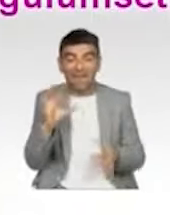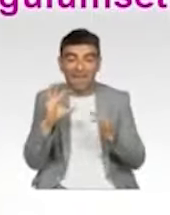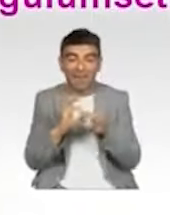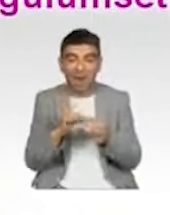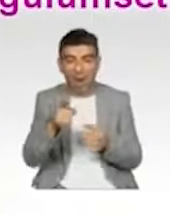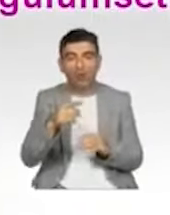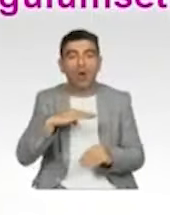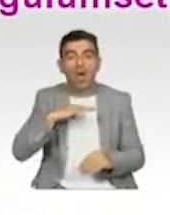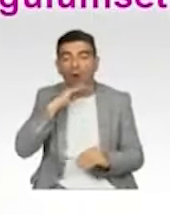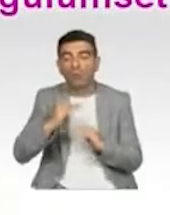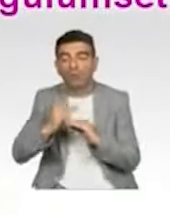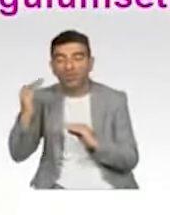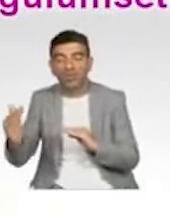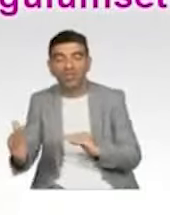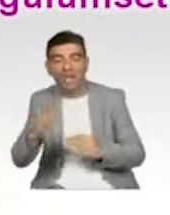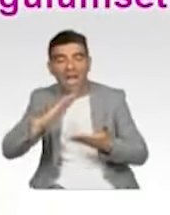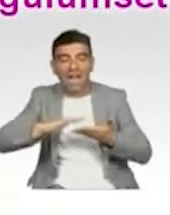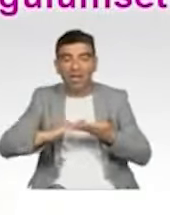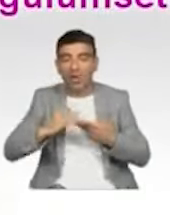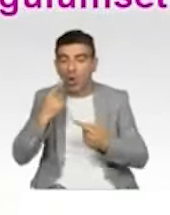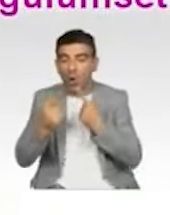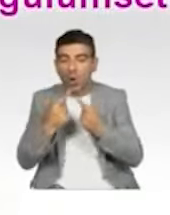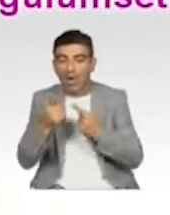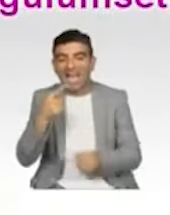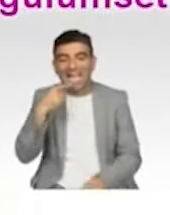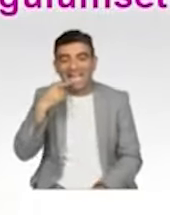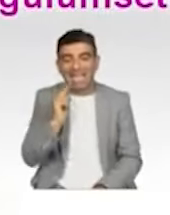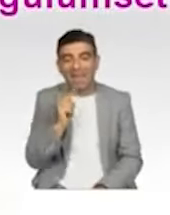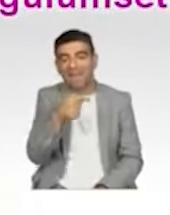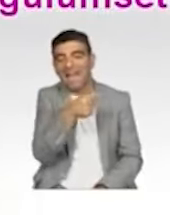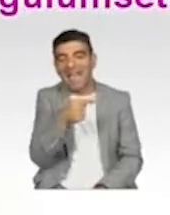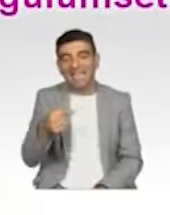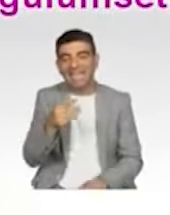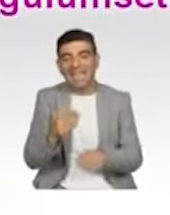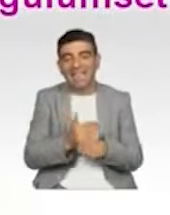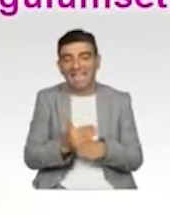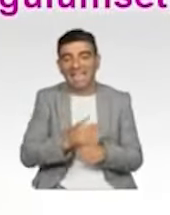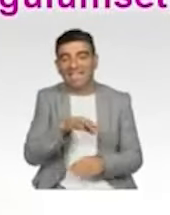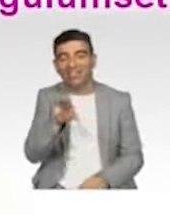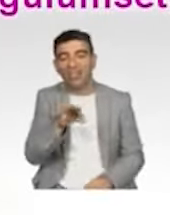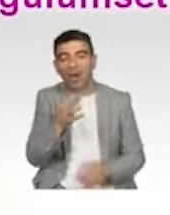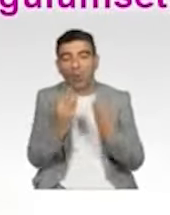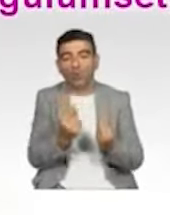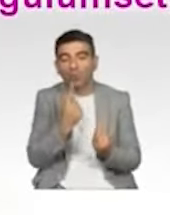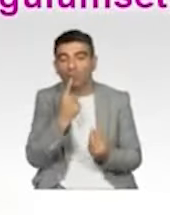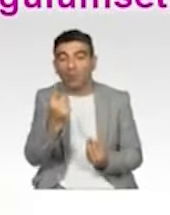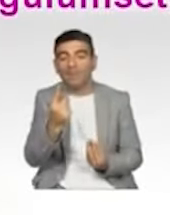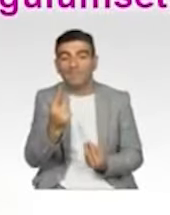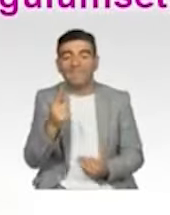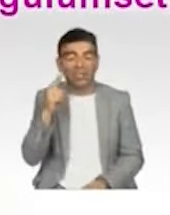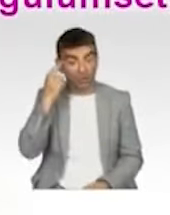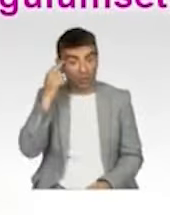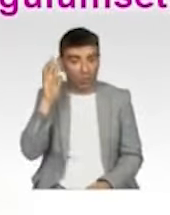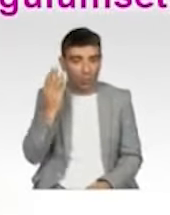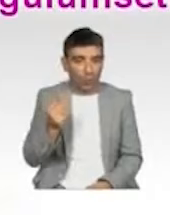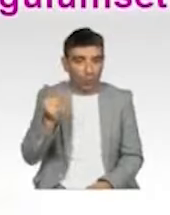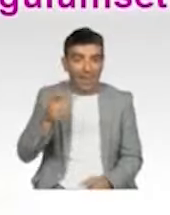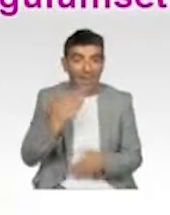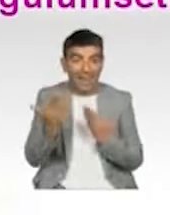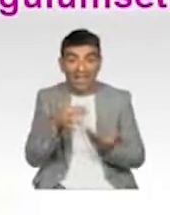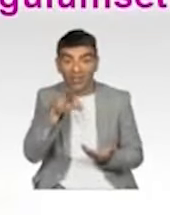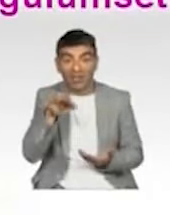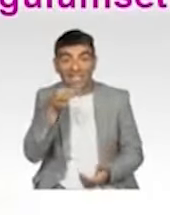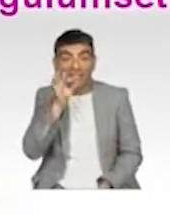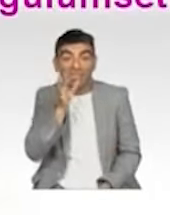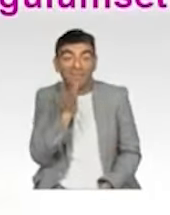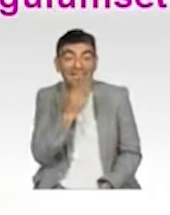dışındaki arkadaşlarla konuştuğumuzda demir eksikliğin sık bir nedenlerden bir tanesinin çay olduğunu söylediğimizde şaşırıyorlar. Ne kadar çay içebilirsin